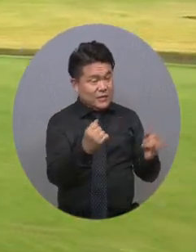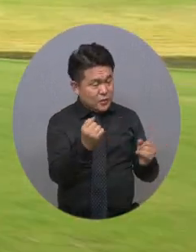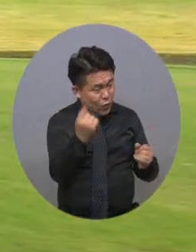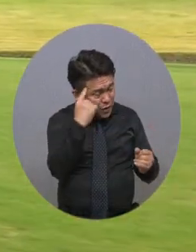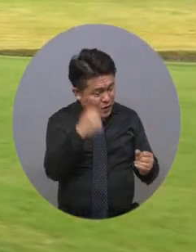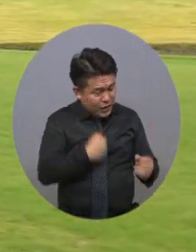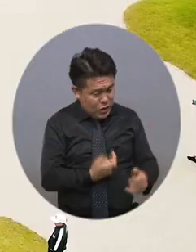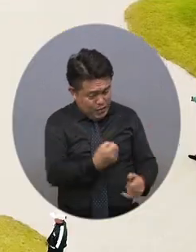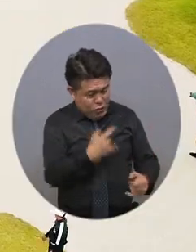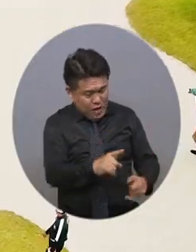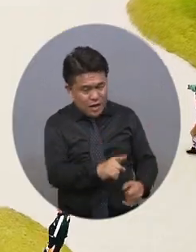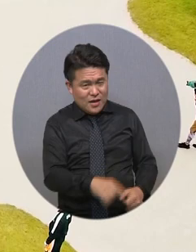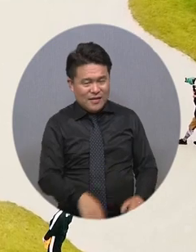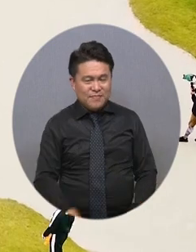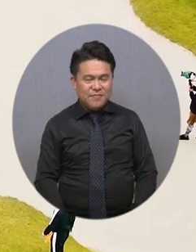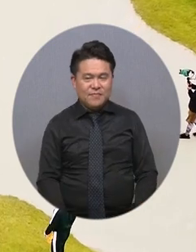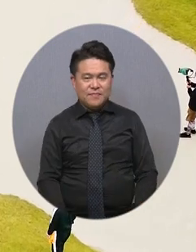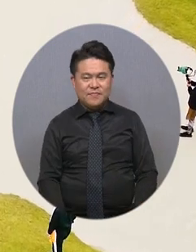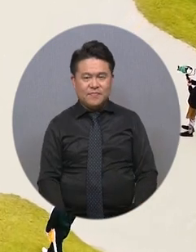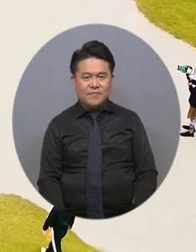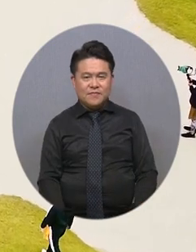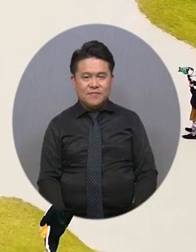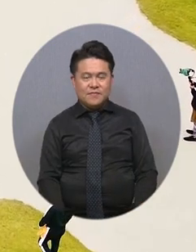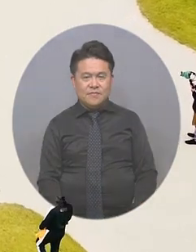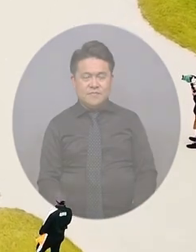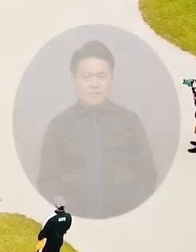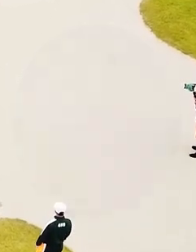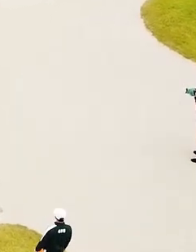나한테 형이래. 볼.